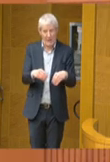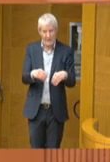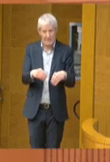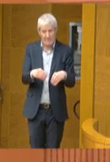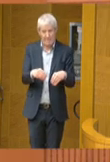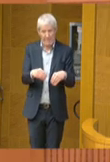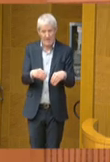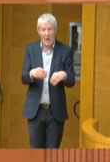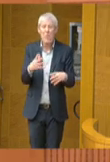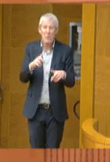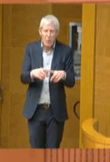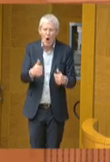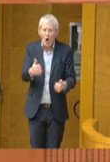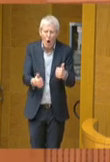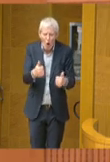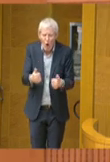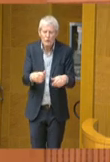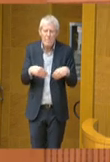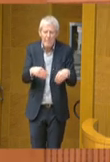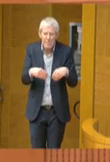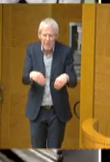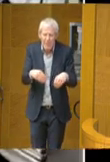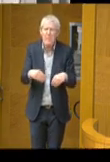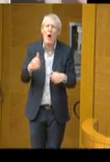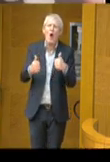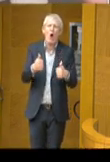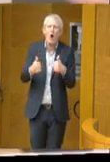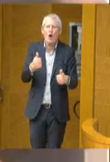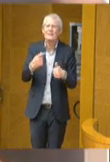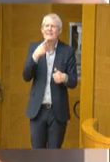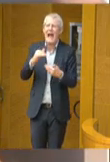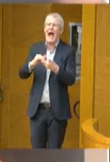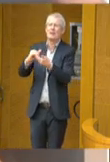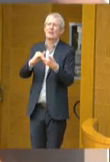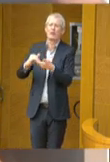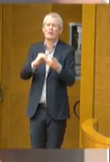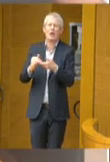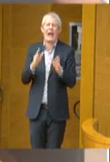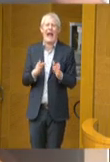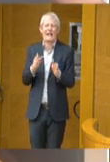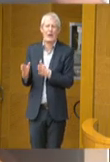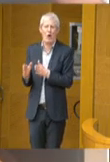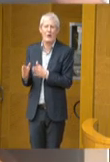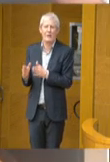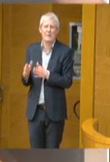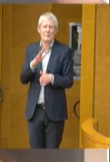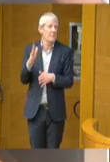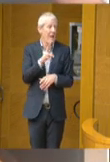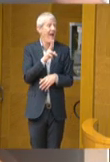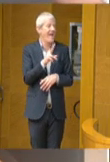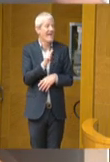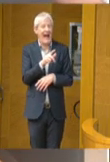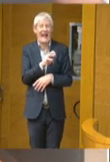nonché concorsi, la possibilità di partecipare a concorsi organizzati dalle associazioni di categoria. Infatti poi Valentina